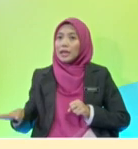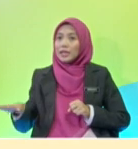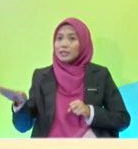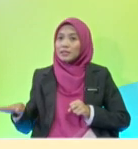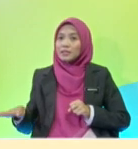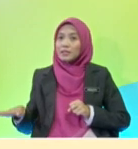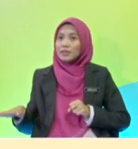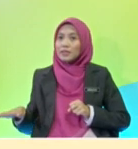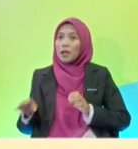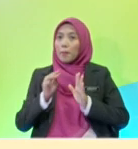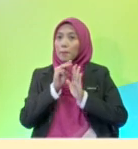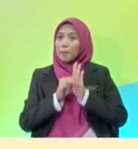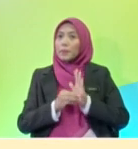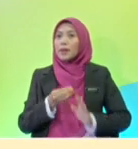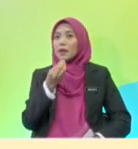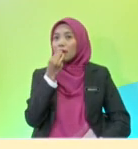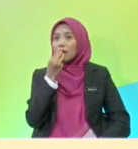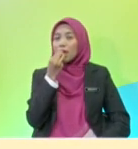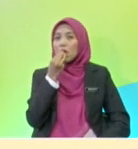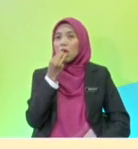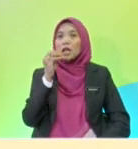adik-adik memakai 12